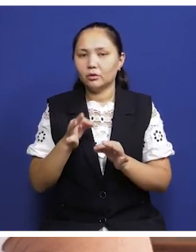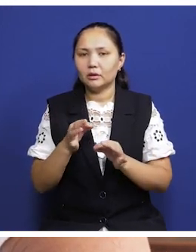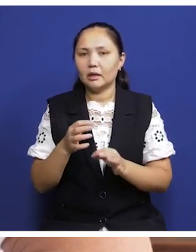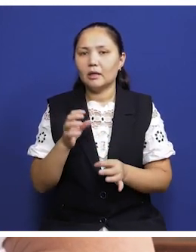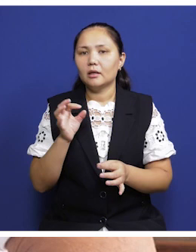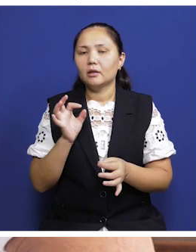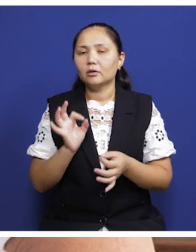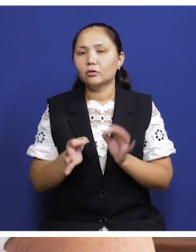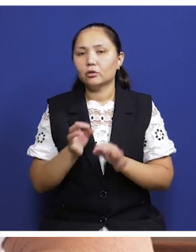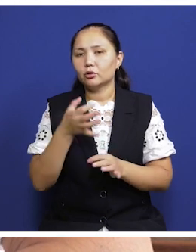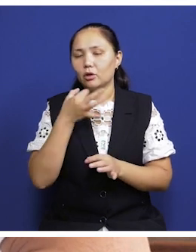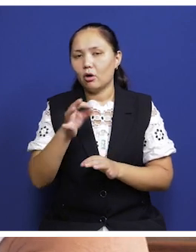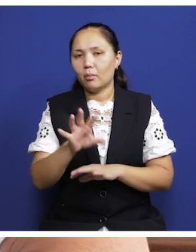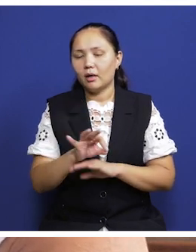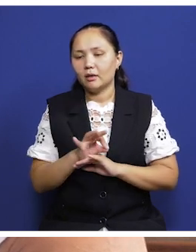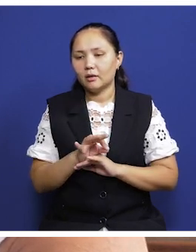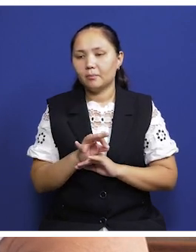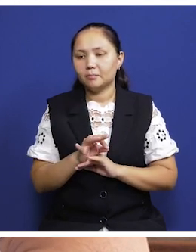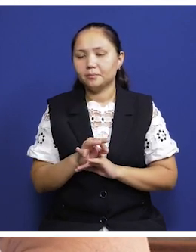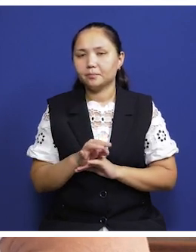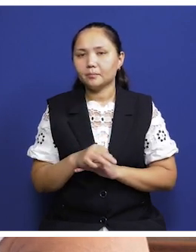тауып, дұрыс мердігер анықталып,